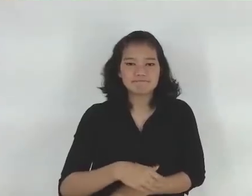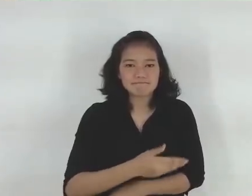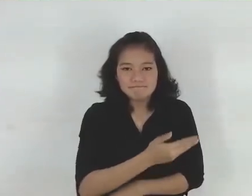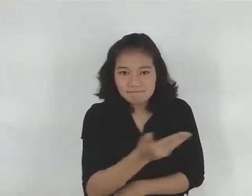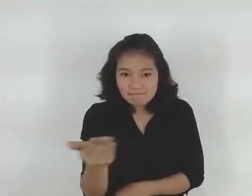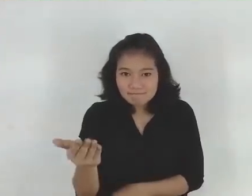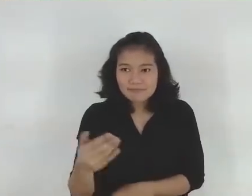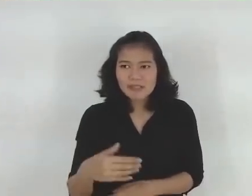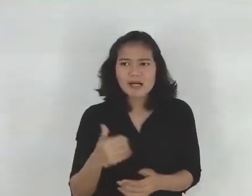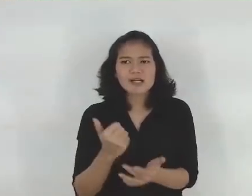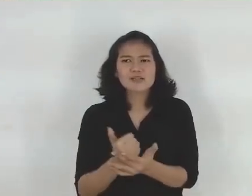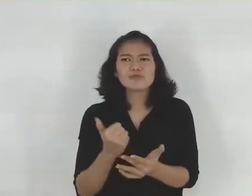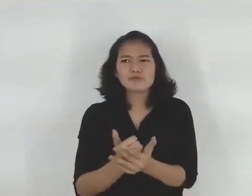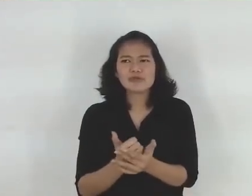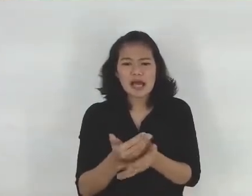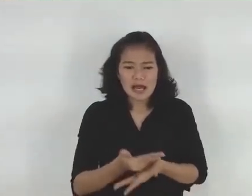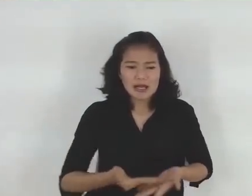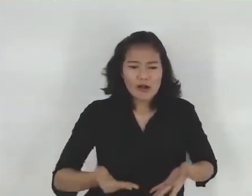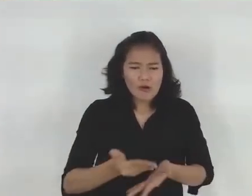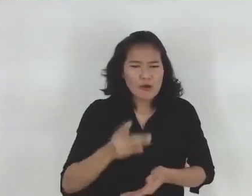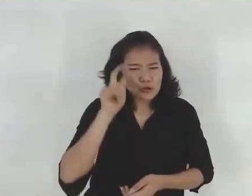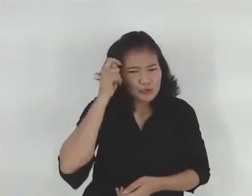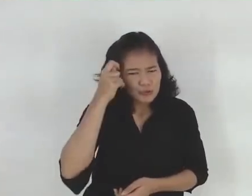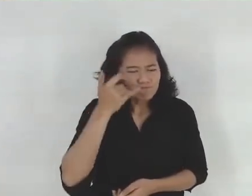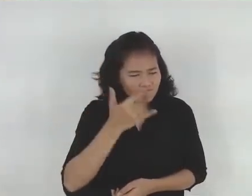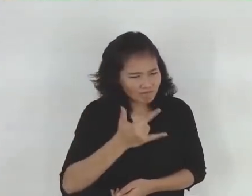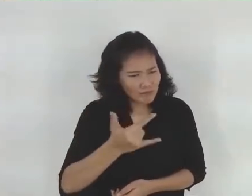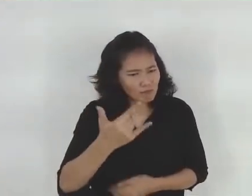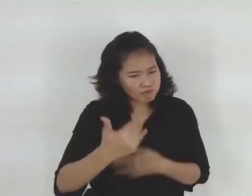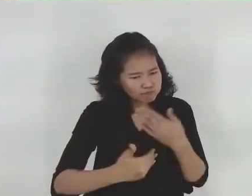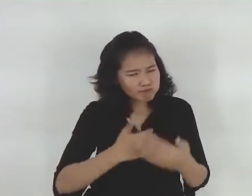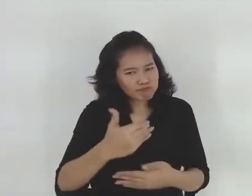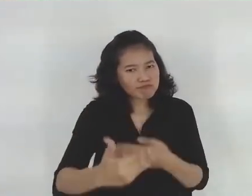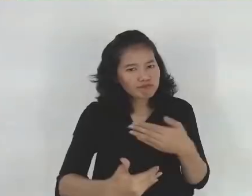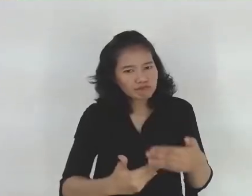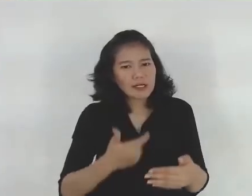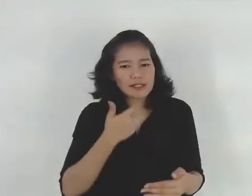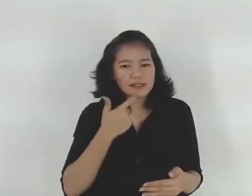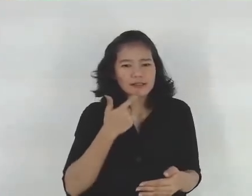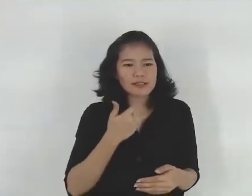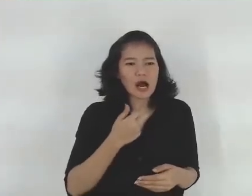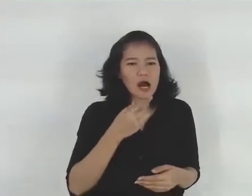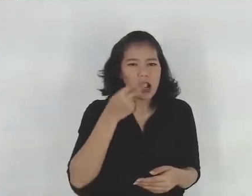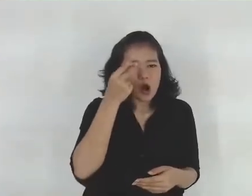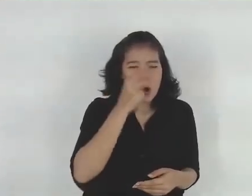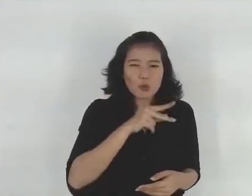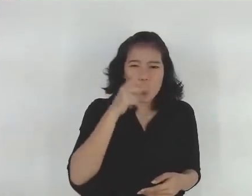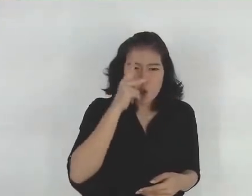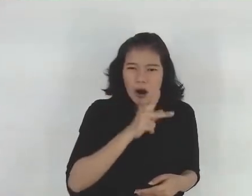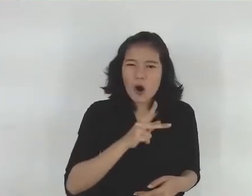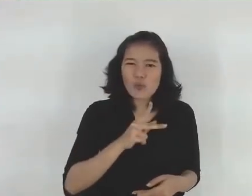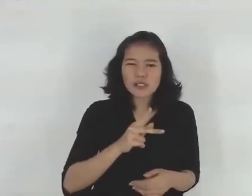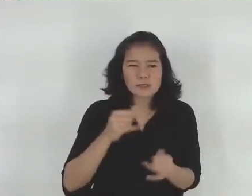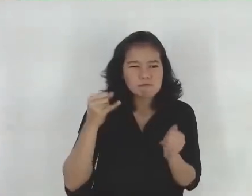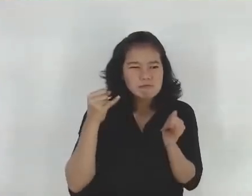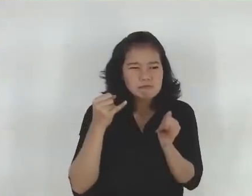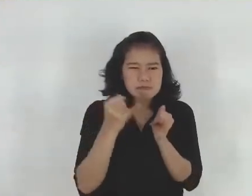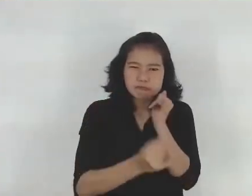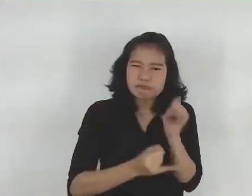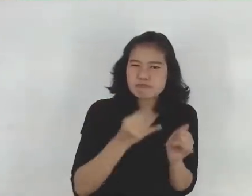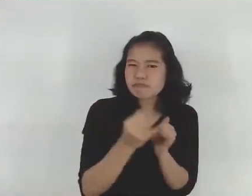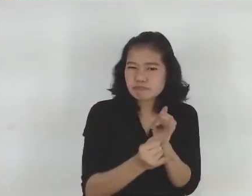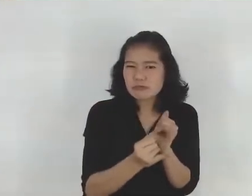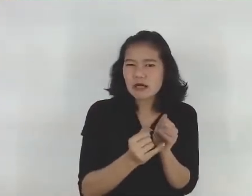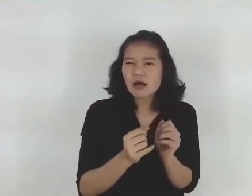sebenarnya masa sulit masih terus berlangsung penjajahan Romawi dan penderitaan selalu